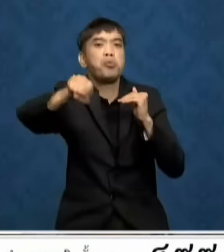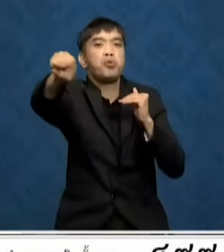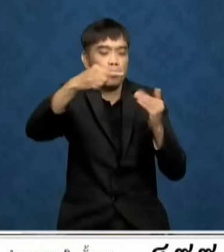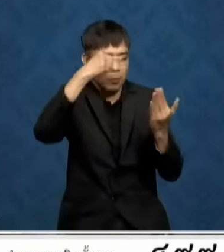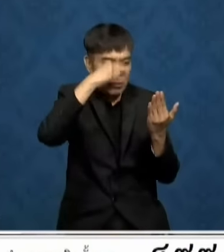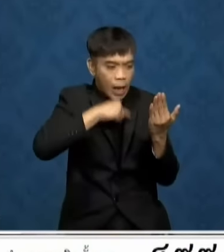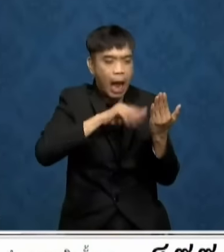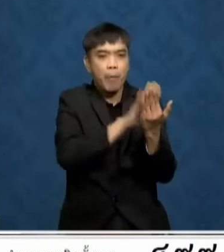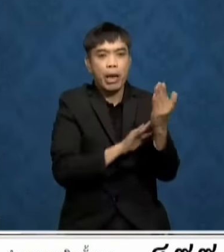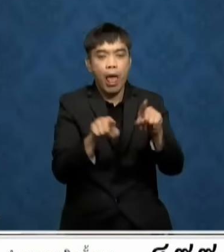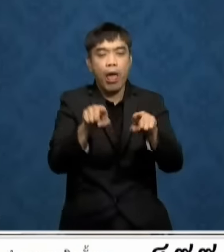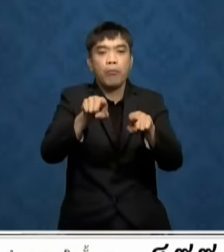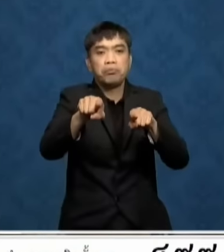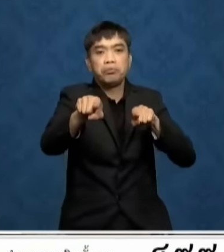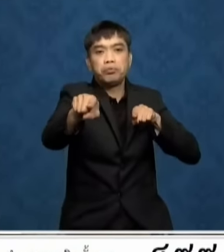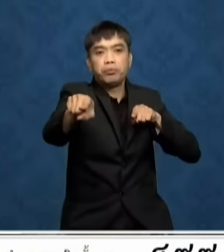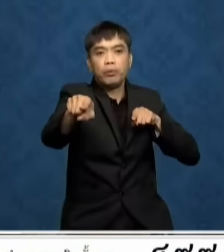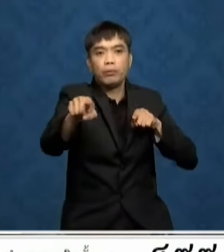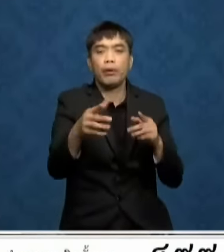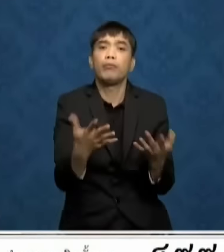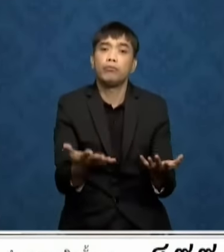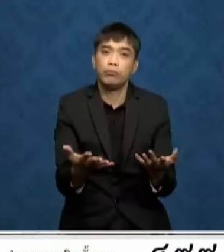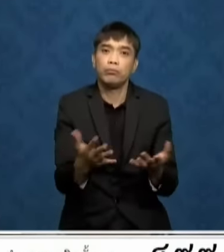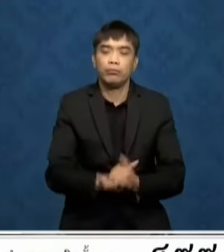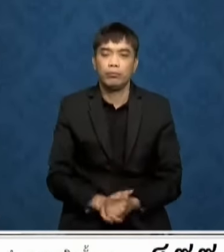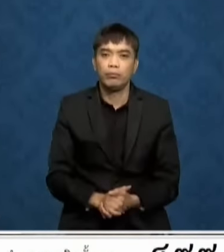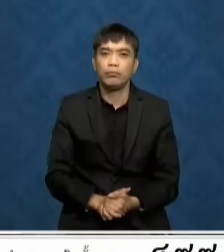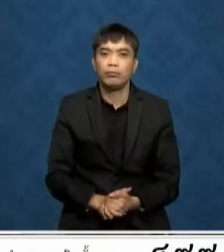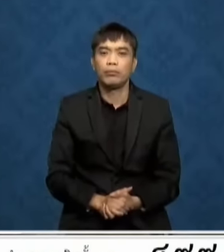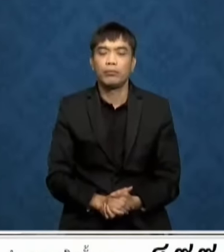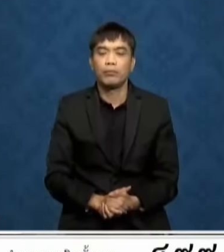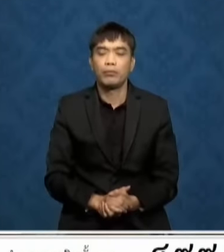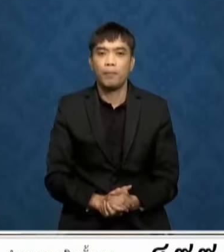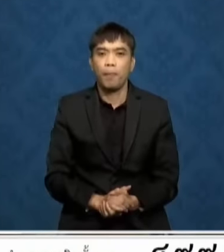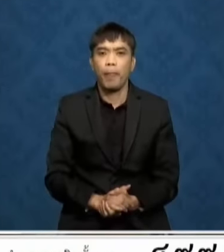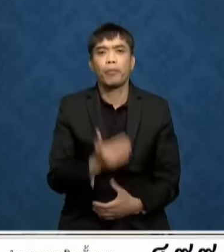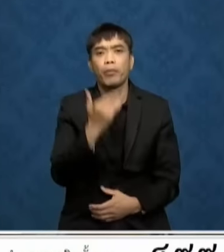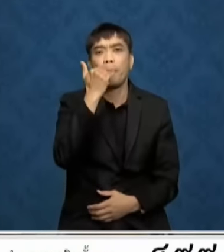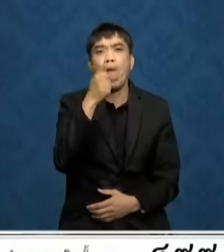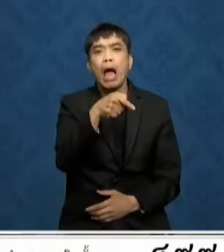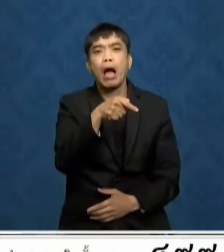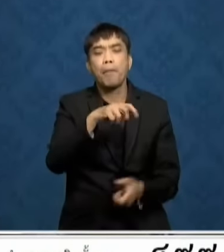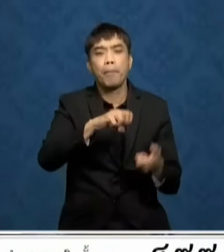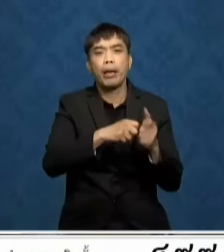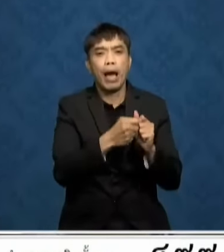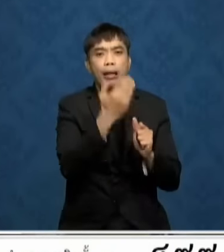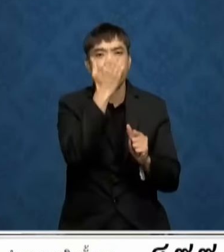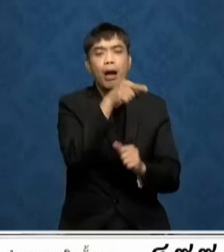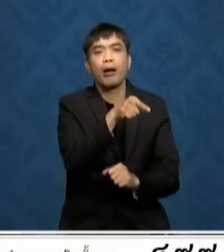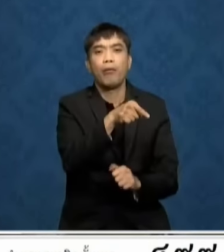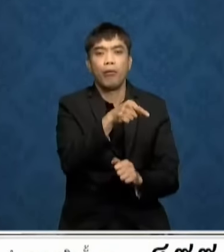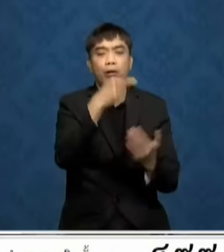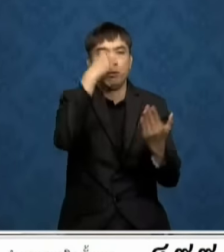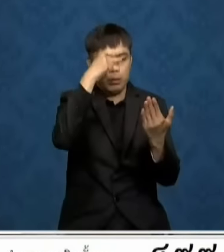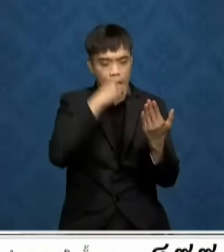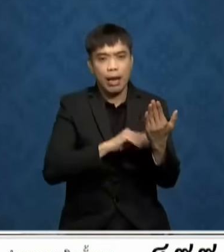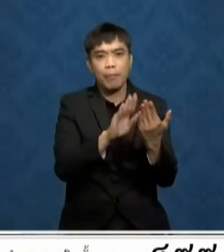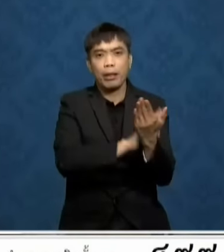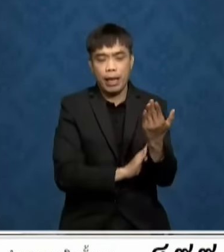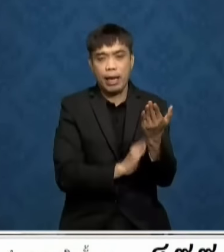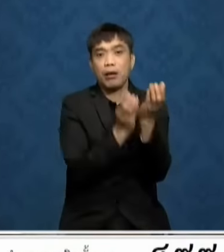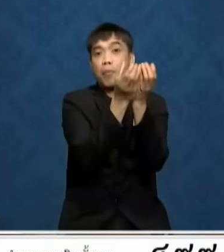ไม่เป็นที่รู้จักเลยในฐานะประเทศประชาธิปไตยทําไมเป็นแบบนั้นครับท่านประธานประเทศไทยเราใช้รัฐธรรมนูญม